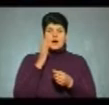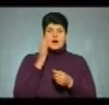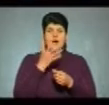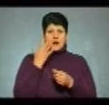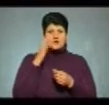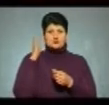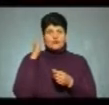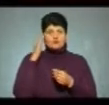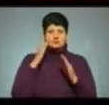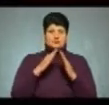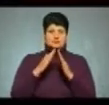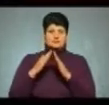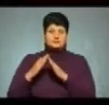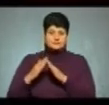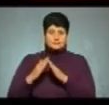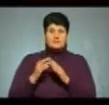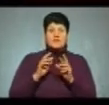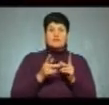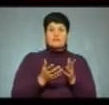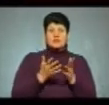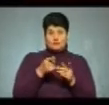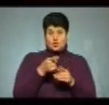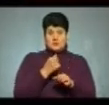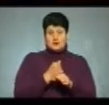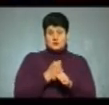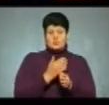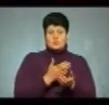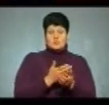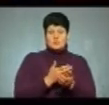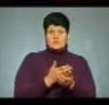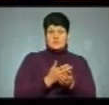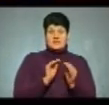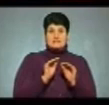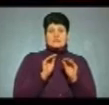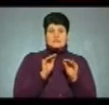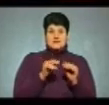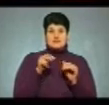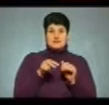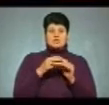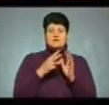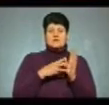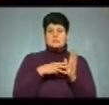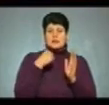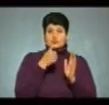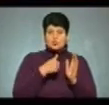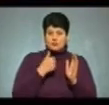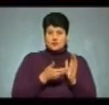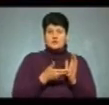житлові помешкання. Як з'ясувалося, воно працює. Установили у 2018